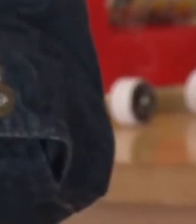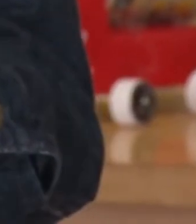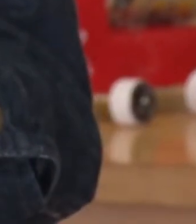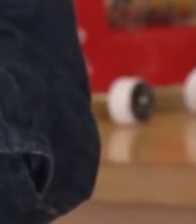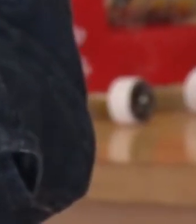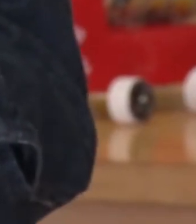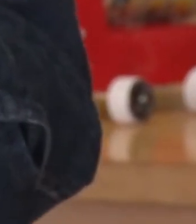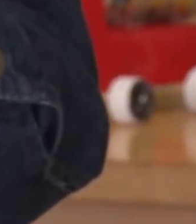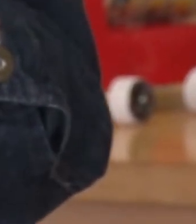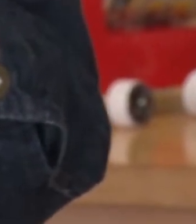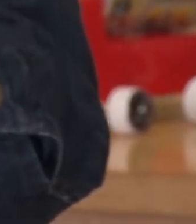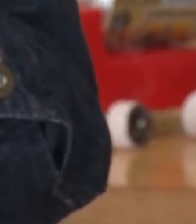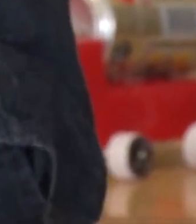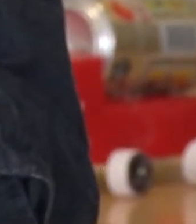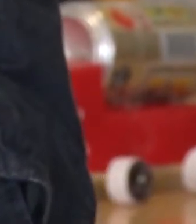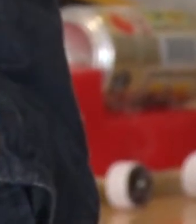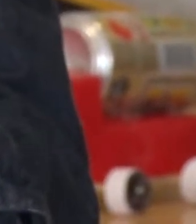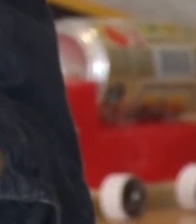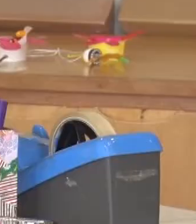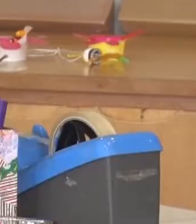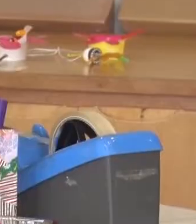の棒にしてください。